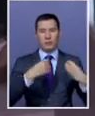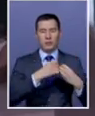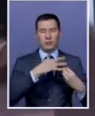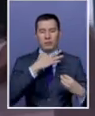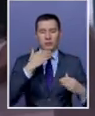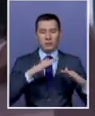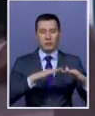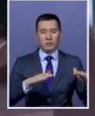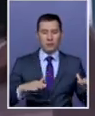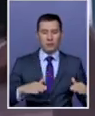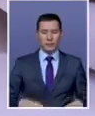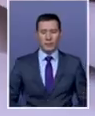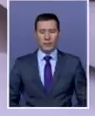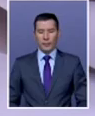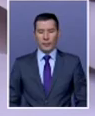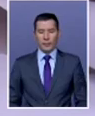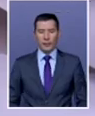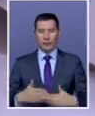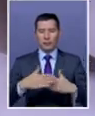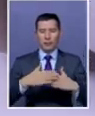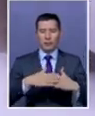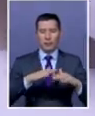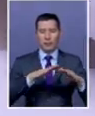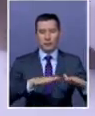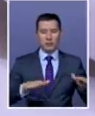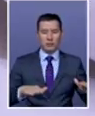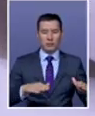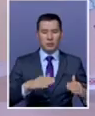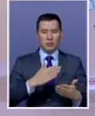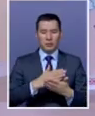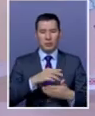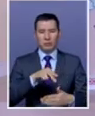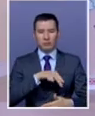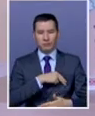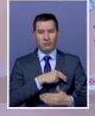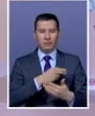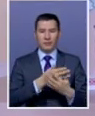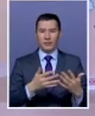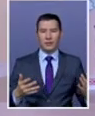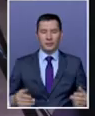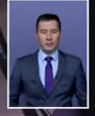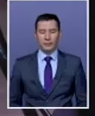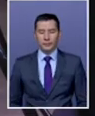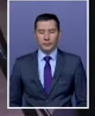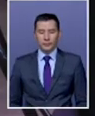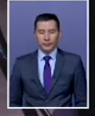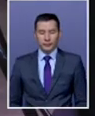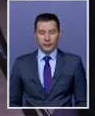және одан да көп баласы бар, яғни кеудесіне алтын мен күміс алқа таққандар. Жадыра Омаржан, Сағынтай Мұңайтпасов, Алматы телеарнасы.